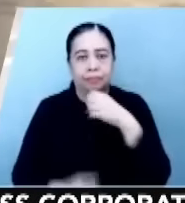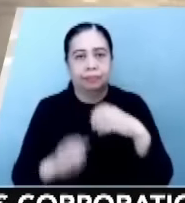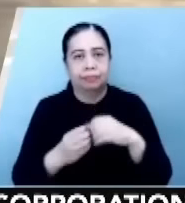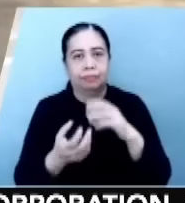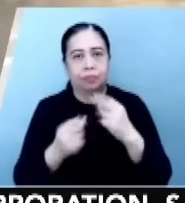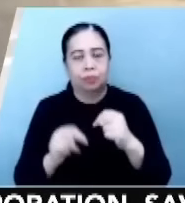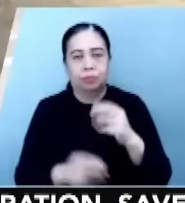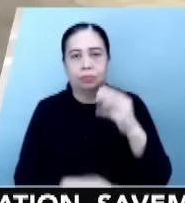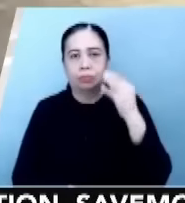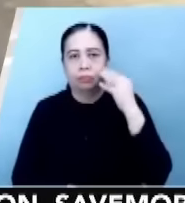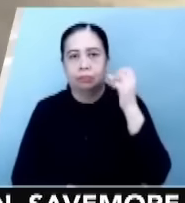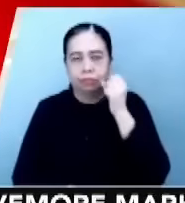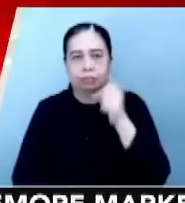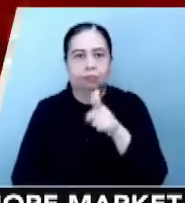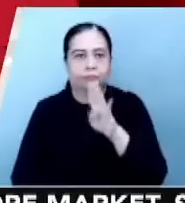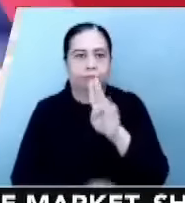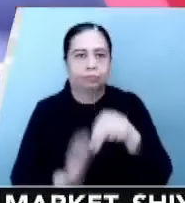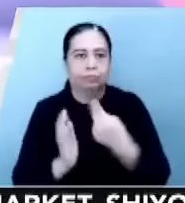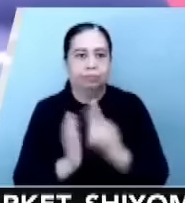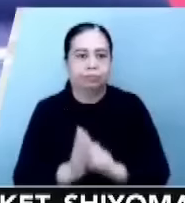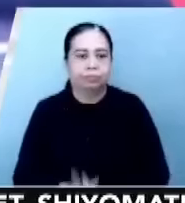nakatutok 24 oras.